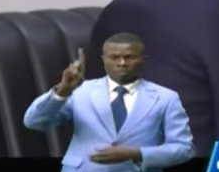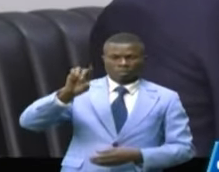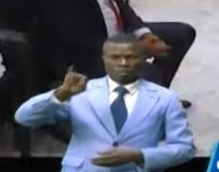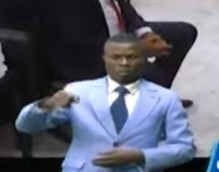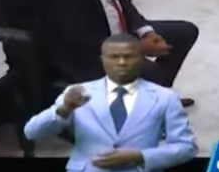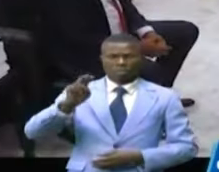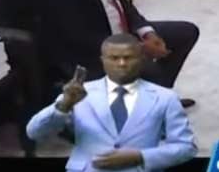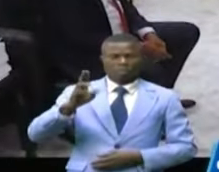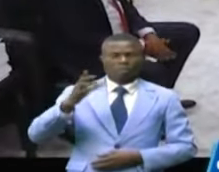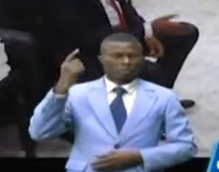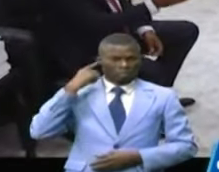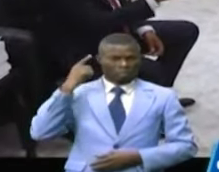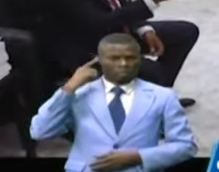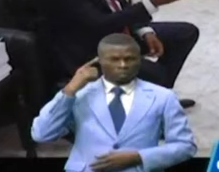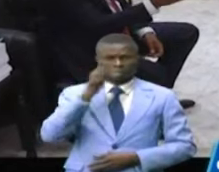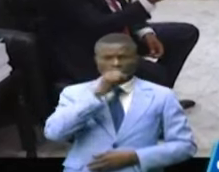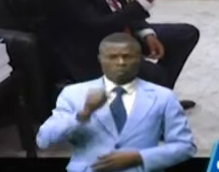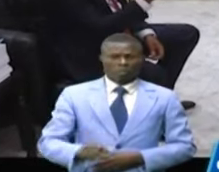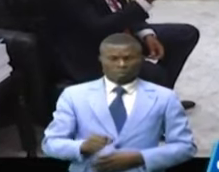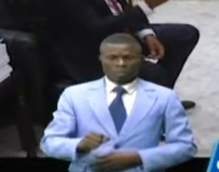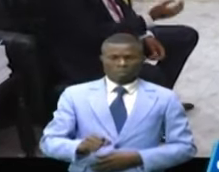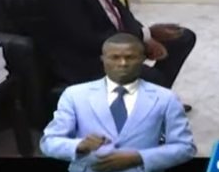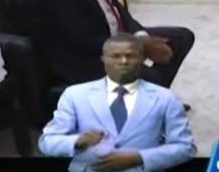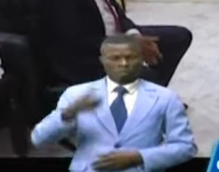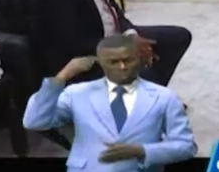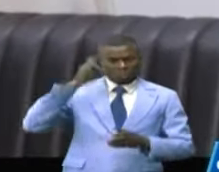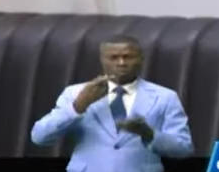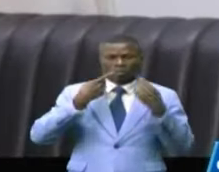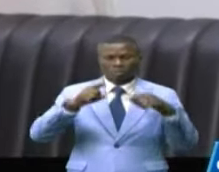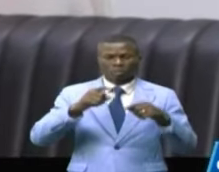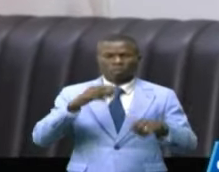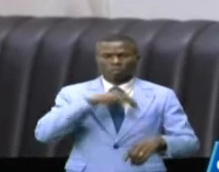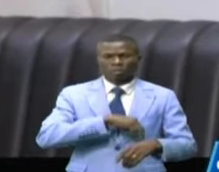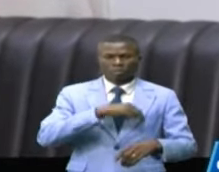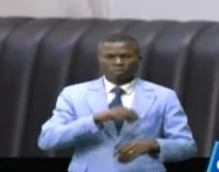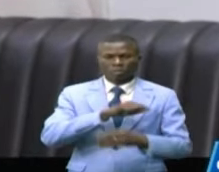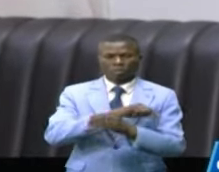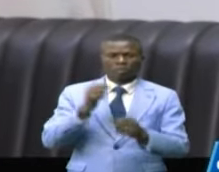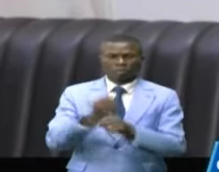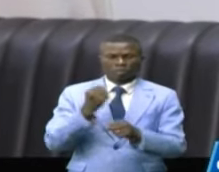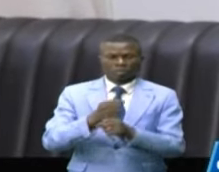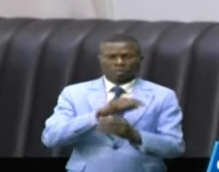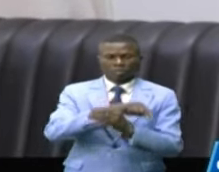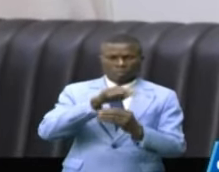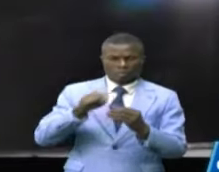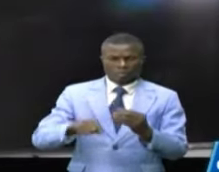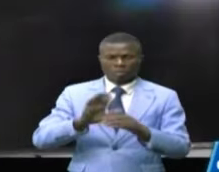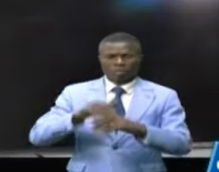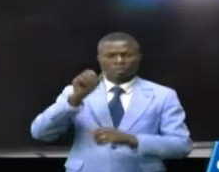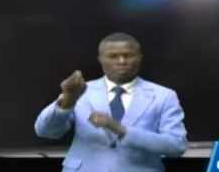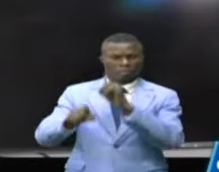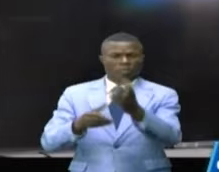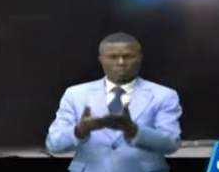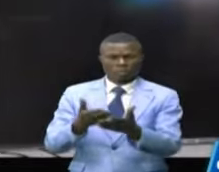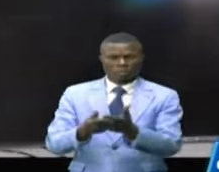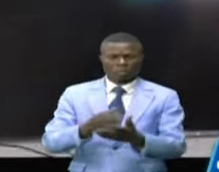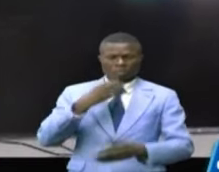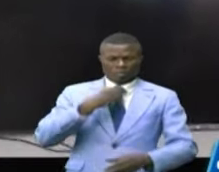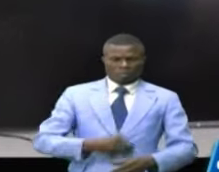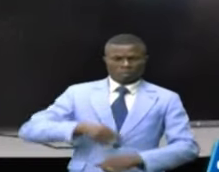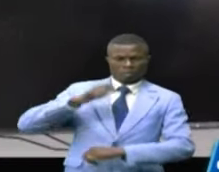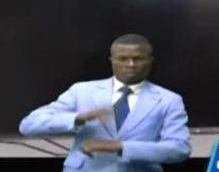a reçu l'ancien gouverneur et lui a rappelé la mission de la Cour des comptes avant d'être auditionné par le